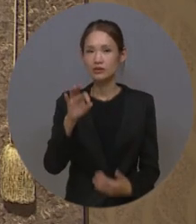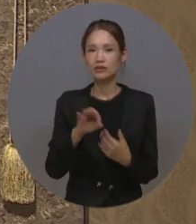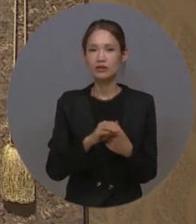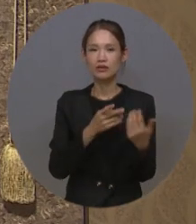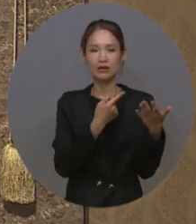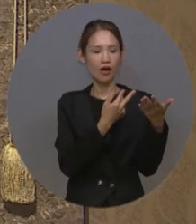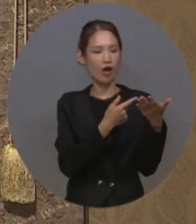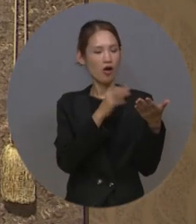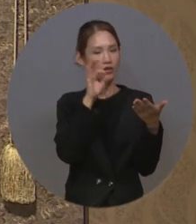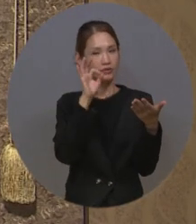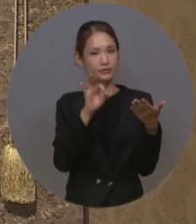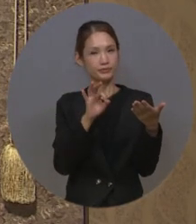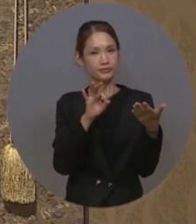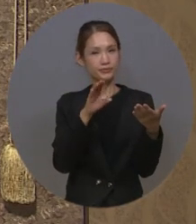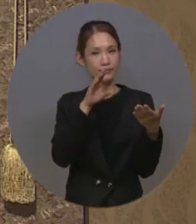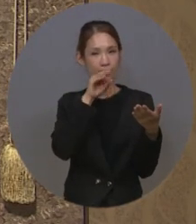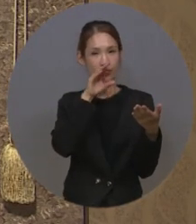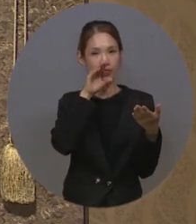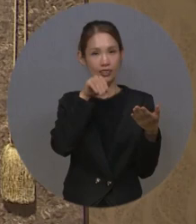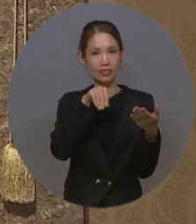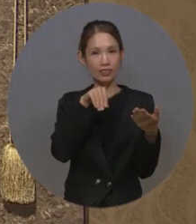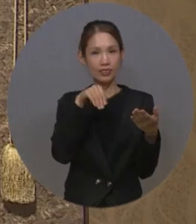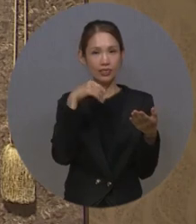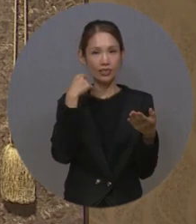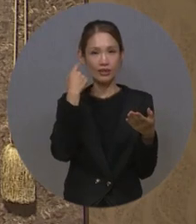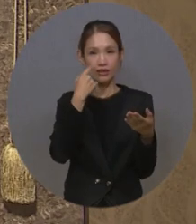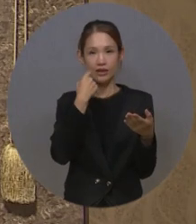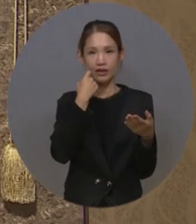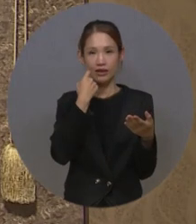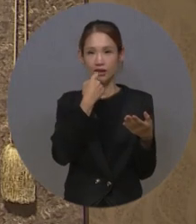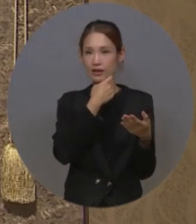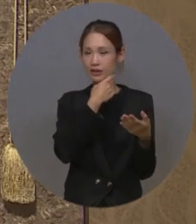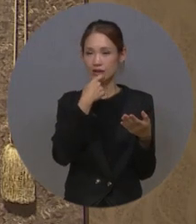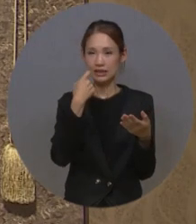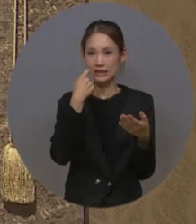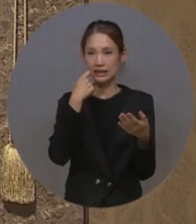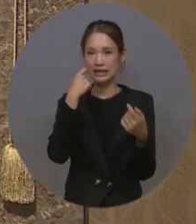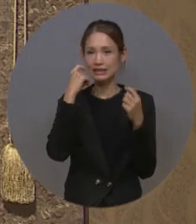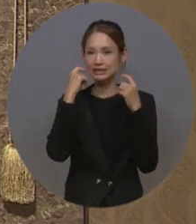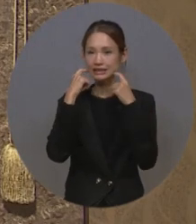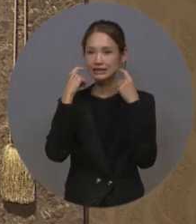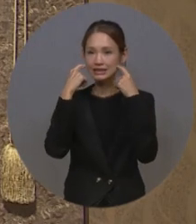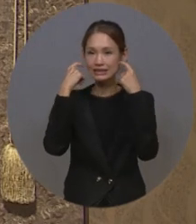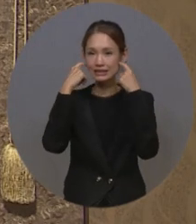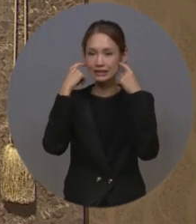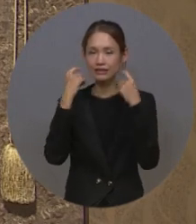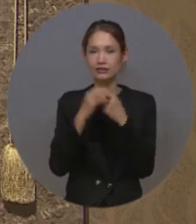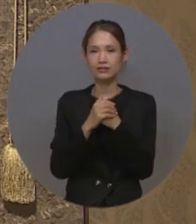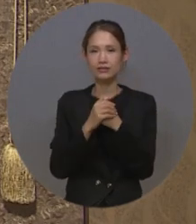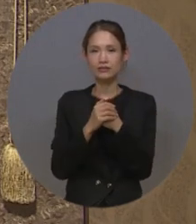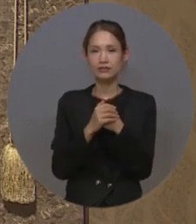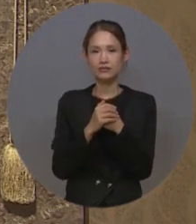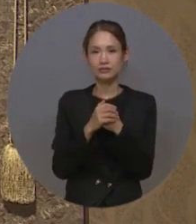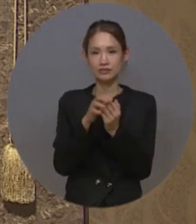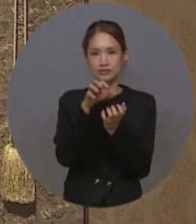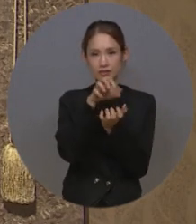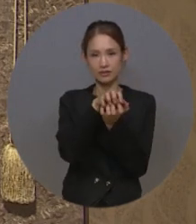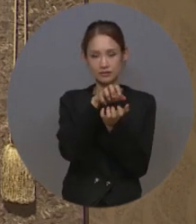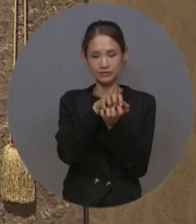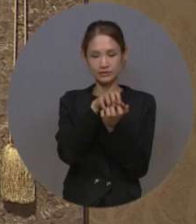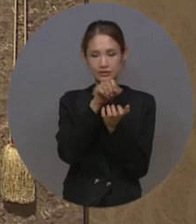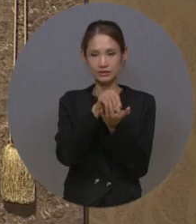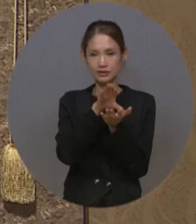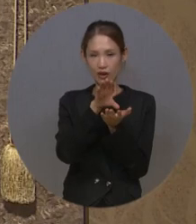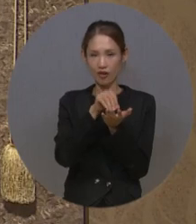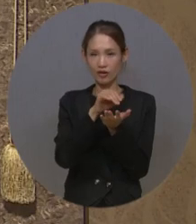보시고 해보시면 이빨 자국이 얼마나 깊게 찍혀 있는지에 따라서 구강에 비해서 혀가 얼마나